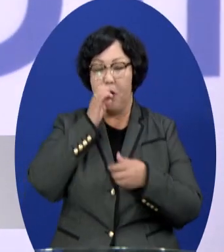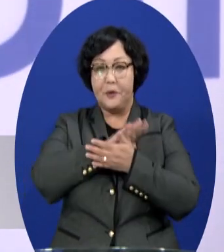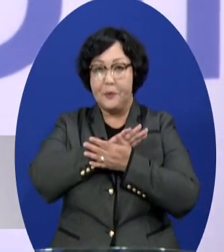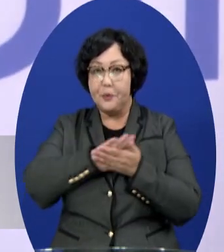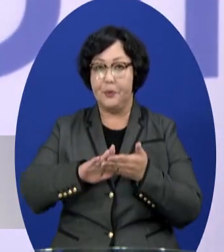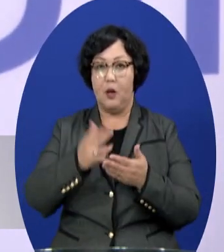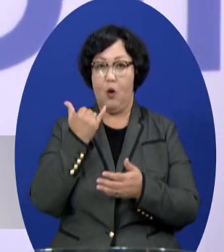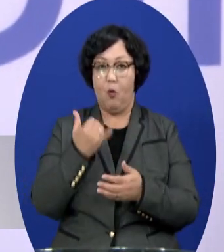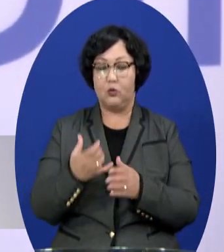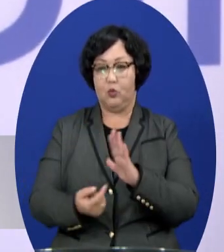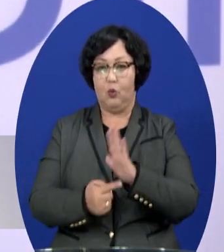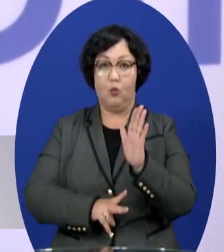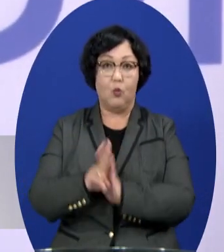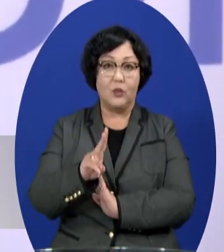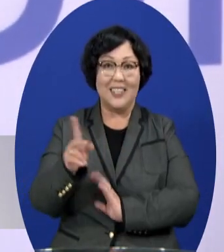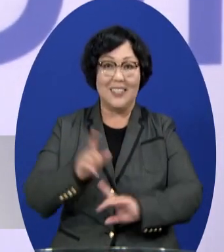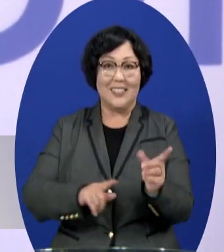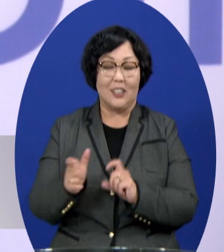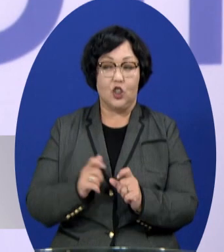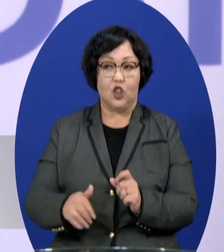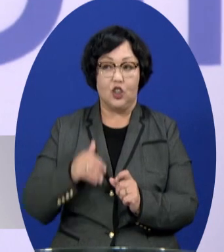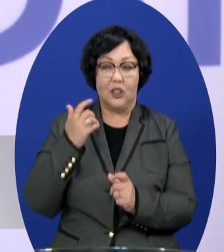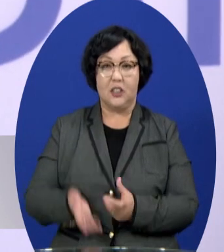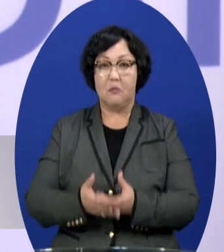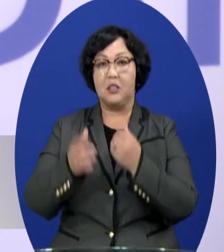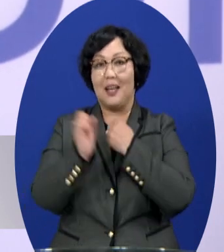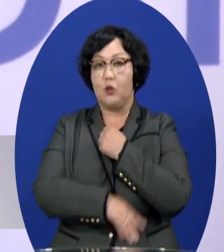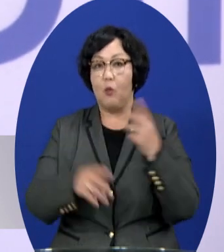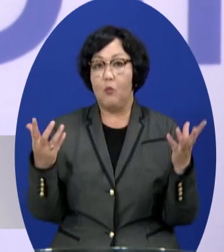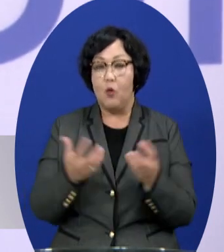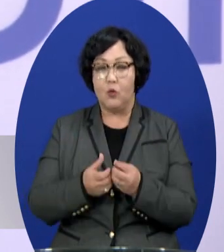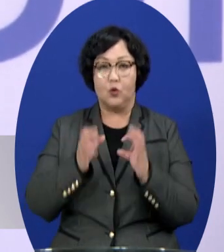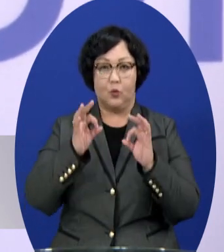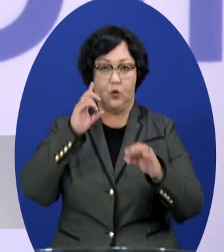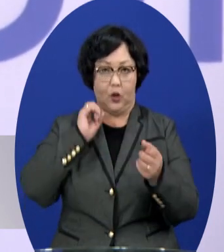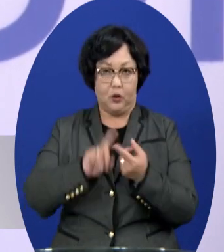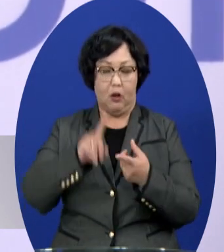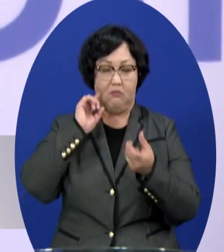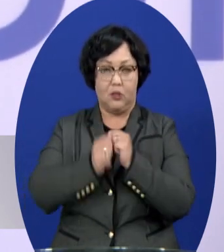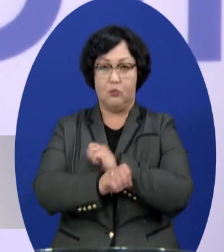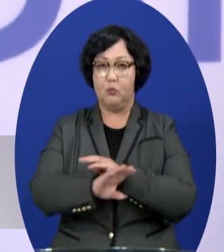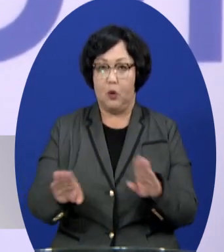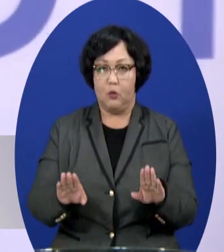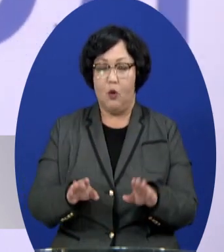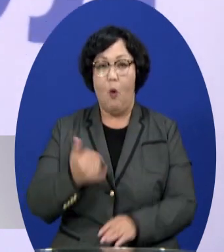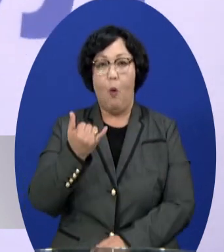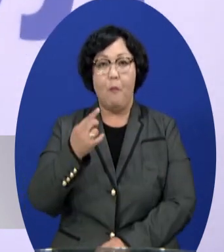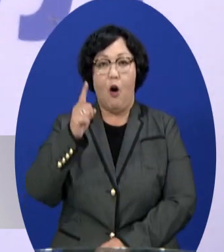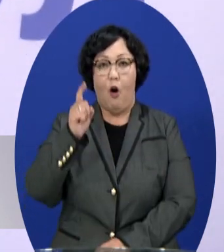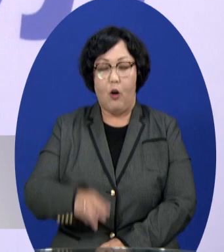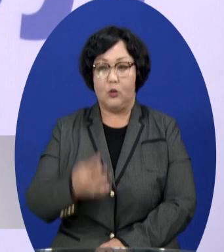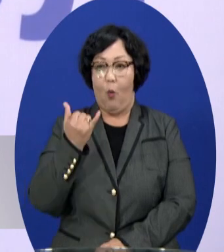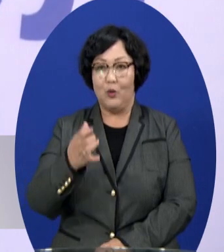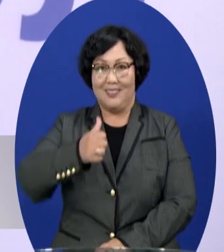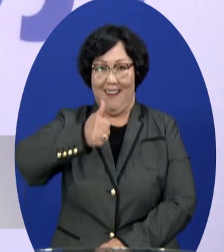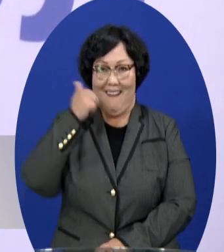бүртээ болж байгаагаас гадна эдийн засгийн өсөлтийг дэмжиж ядуурлыг бууруулах зорилготой гэдгийг мартаж болохгүй. Хот усны сайн